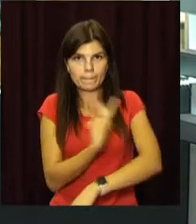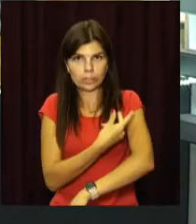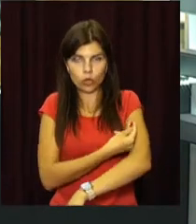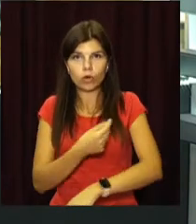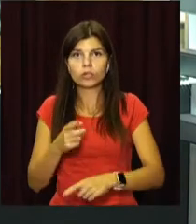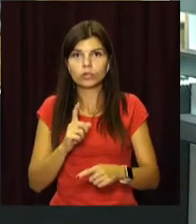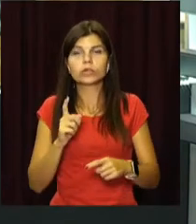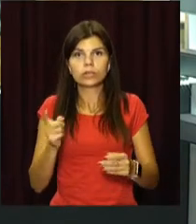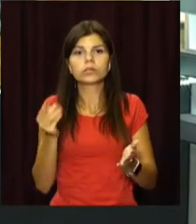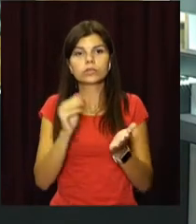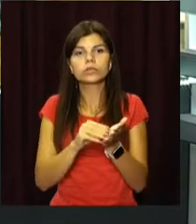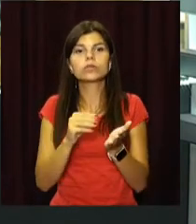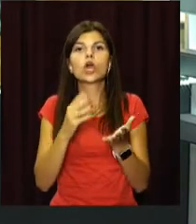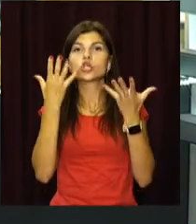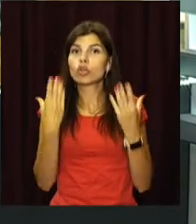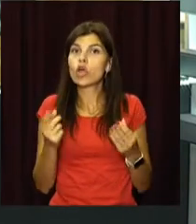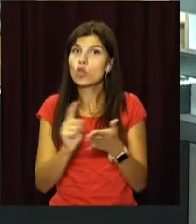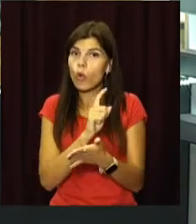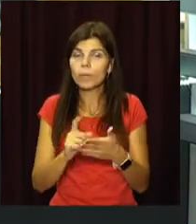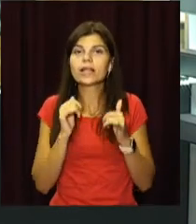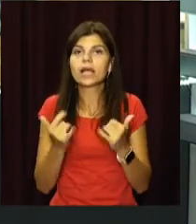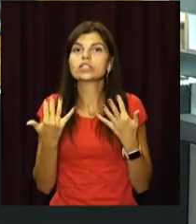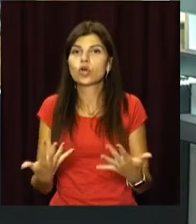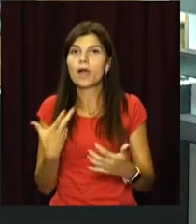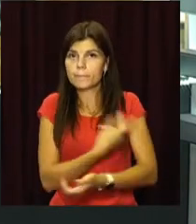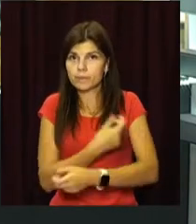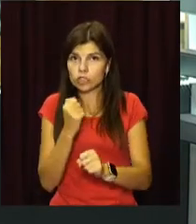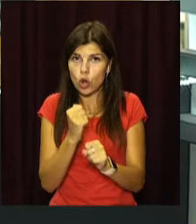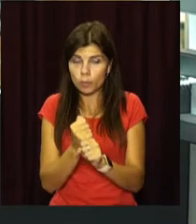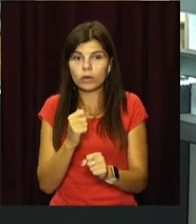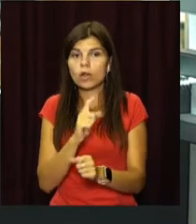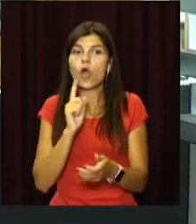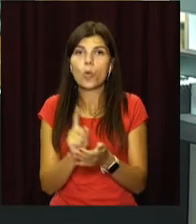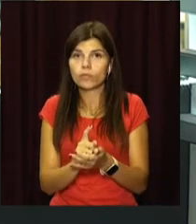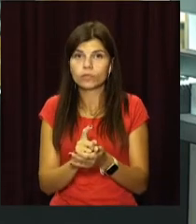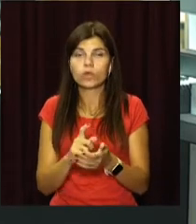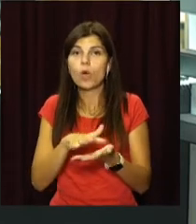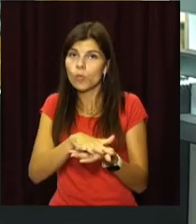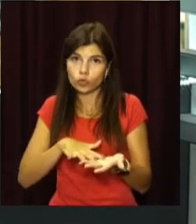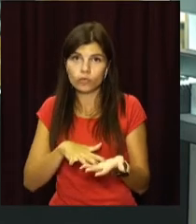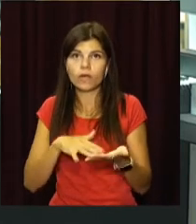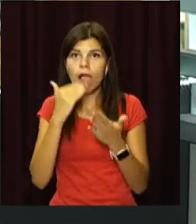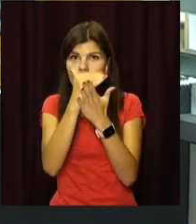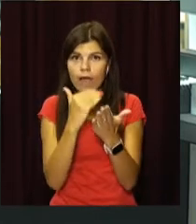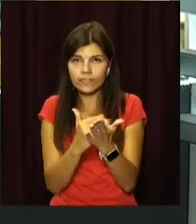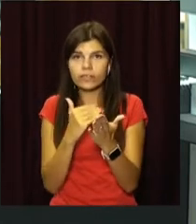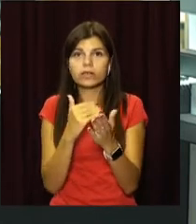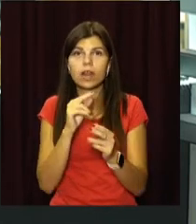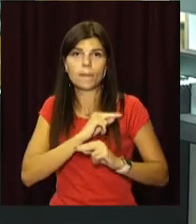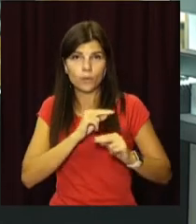вакцинацію. Зокрема, встановило щоденні норми для кількості зроблених щеплень і зобов'язало продовжити графік роботи